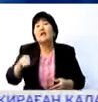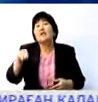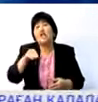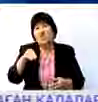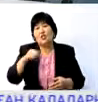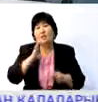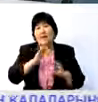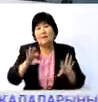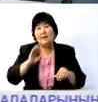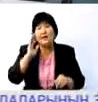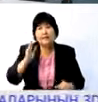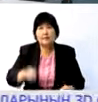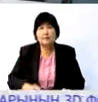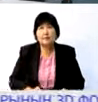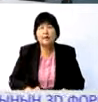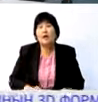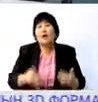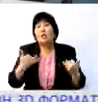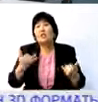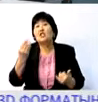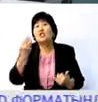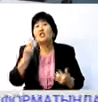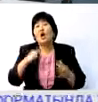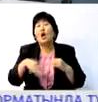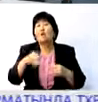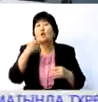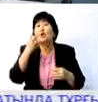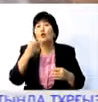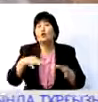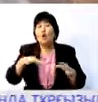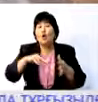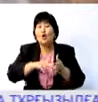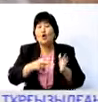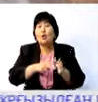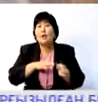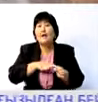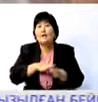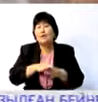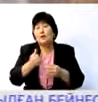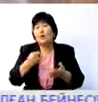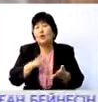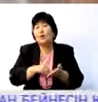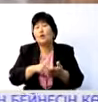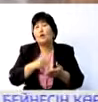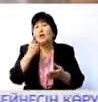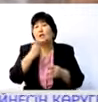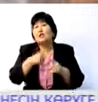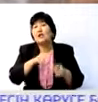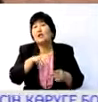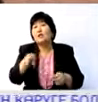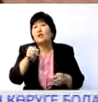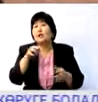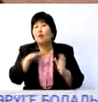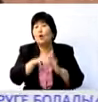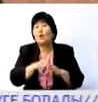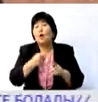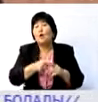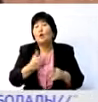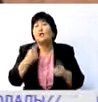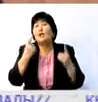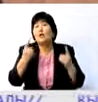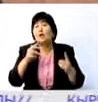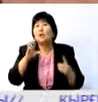әңгімелесін. Биыл Шиелі ауданы бойынша үш жоба жүзеге асырылуда. Жалпы құны 1,5 миллиард теңгені құрайды. Олардың ең